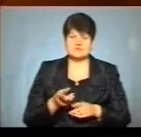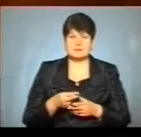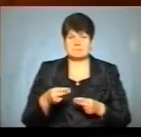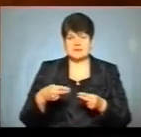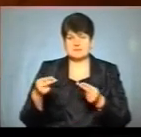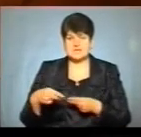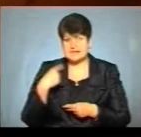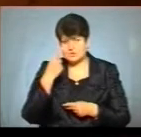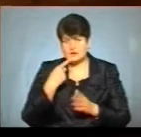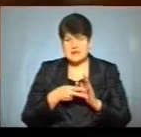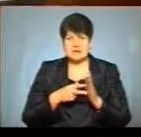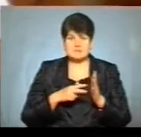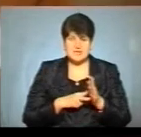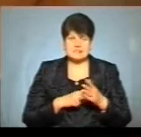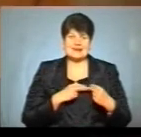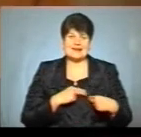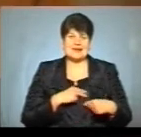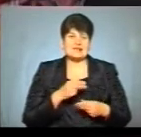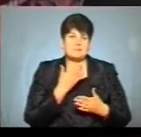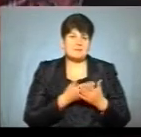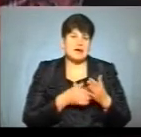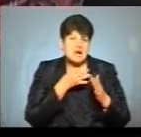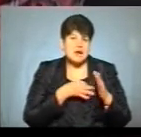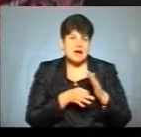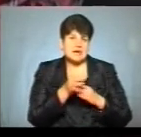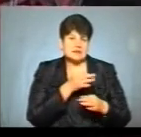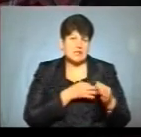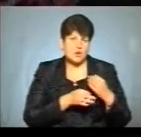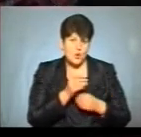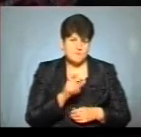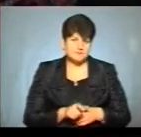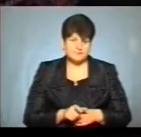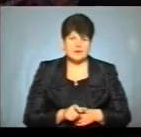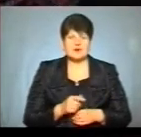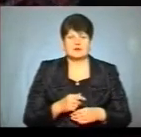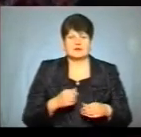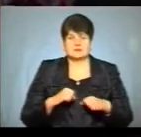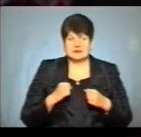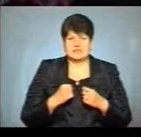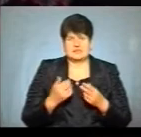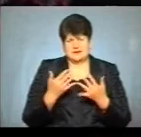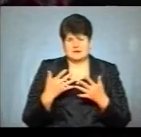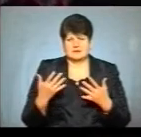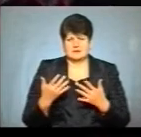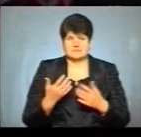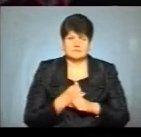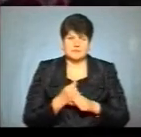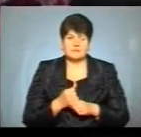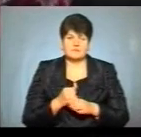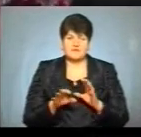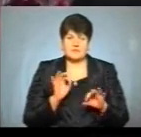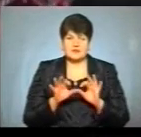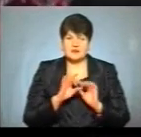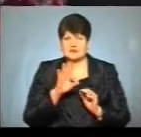підписала індивідуальний план з кар'єрним радником. Намагалися мені пару вакансій підібрати, проте не всюди хочуть брати